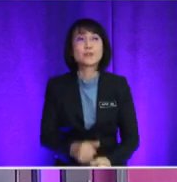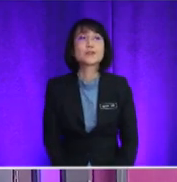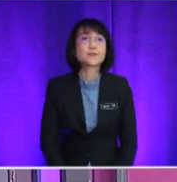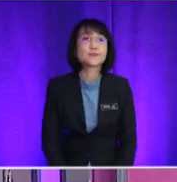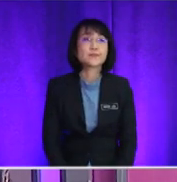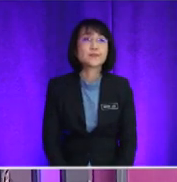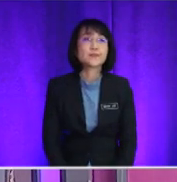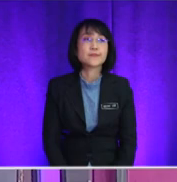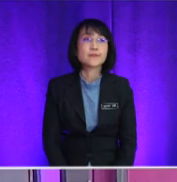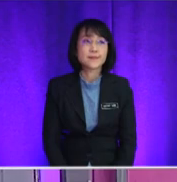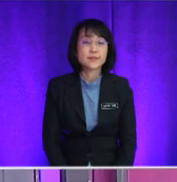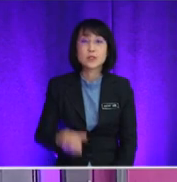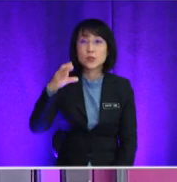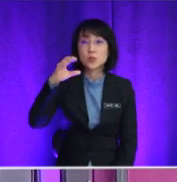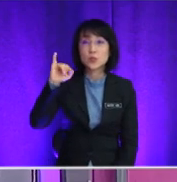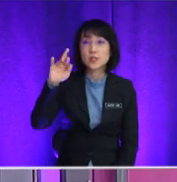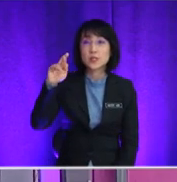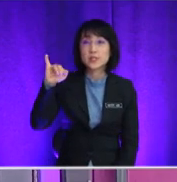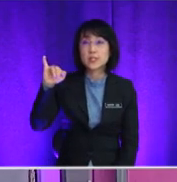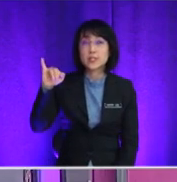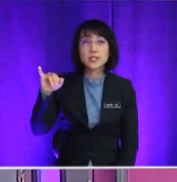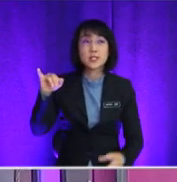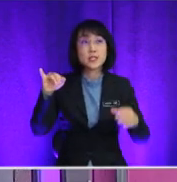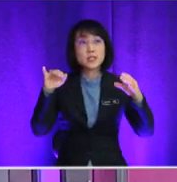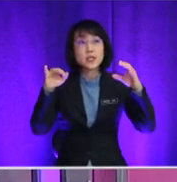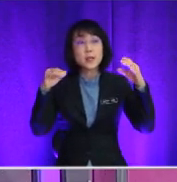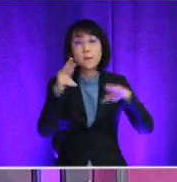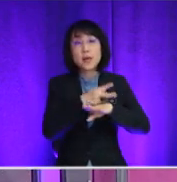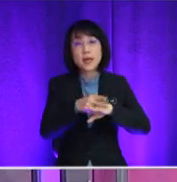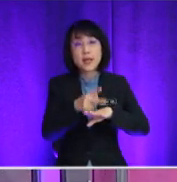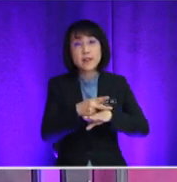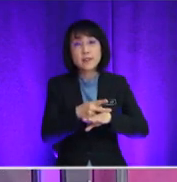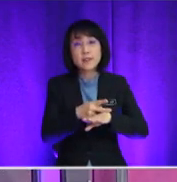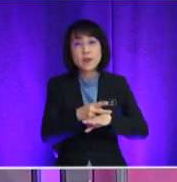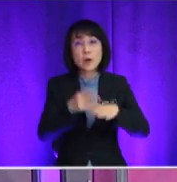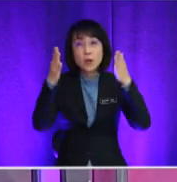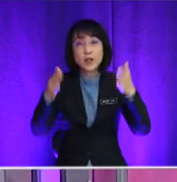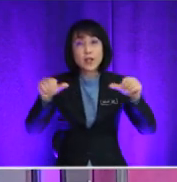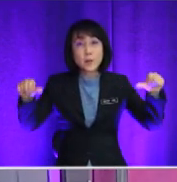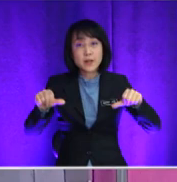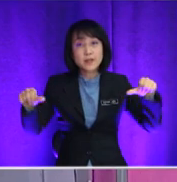pakaian seorang chef yang sebaiknya Jadi selain daripada